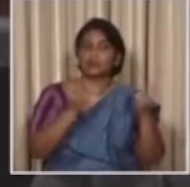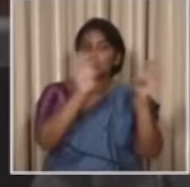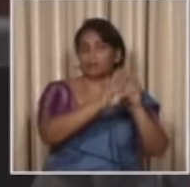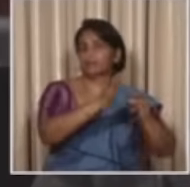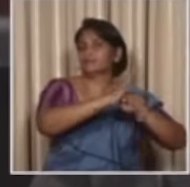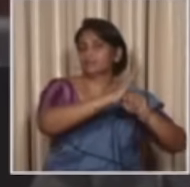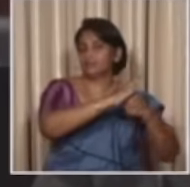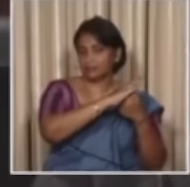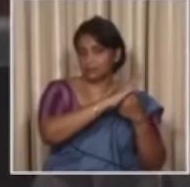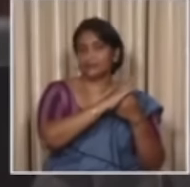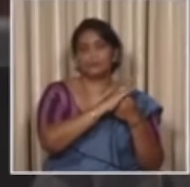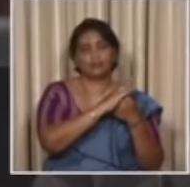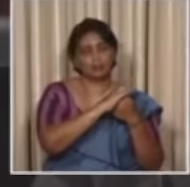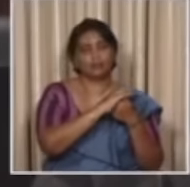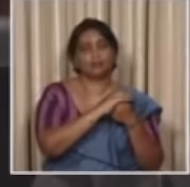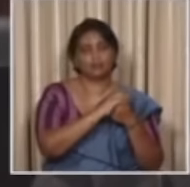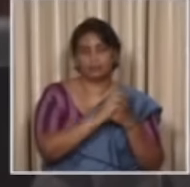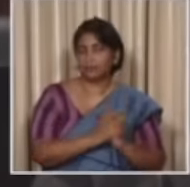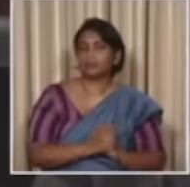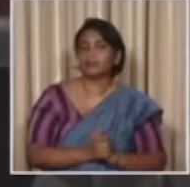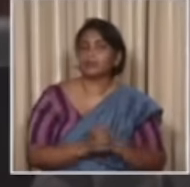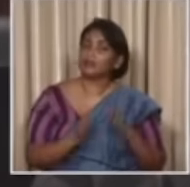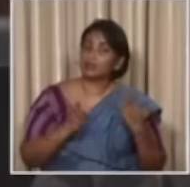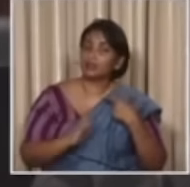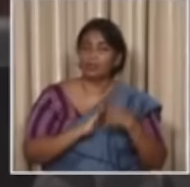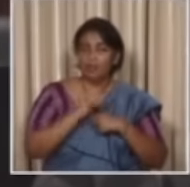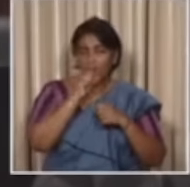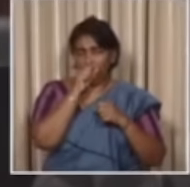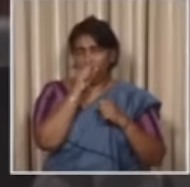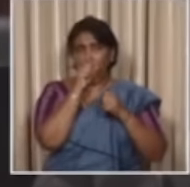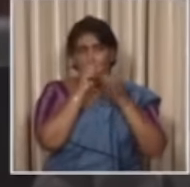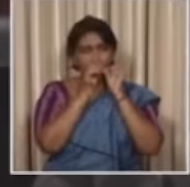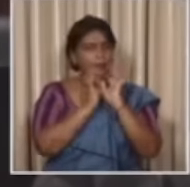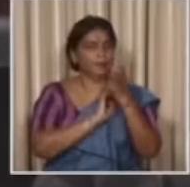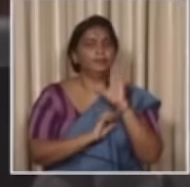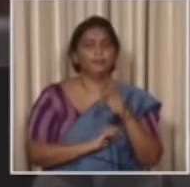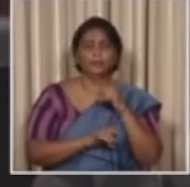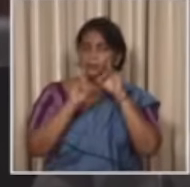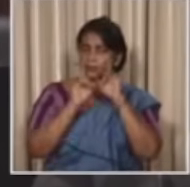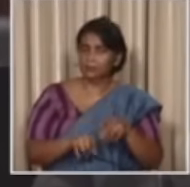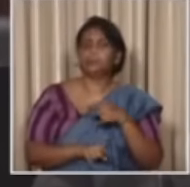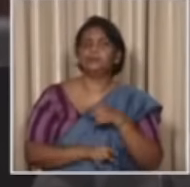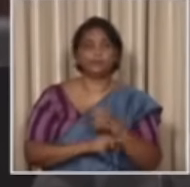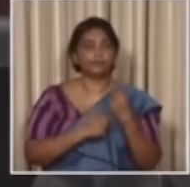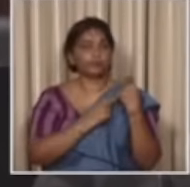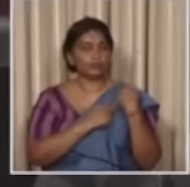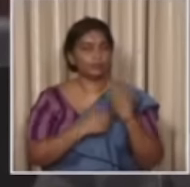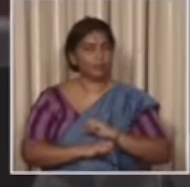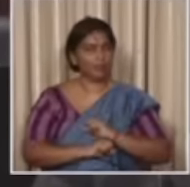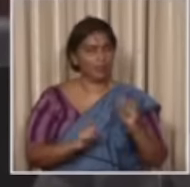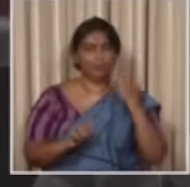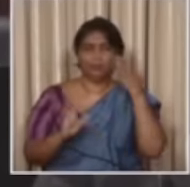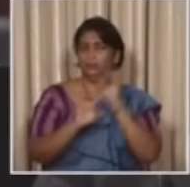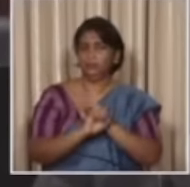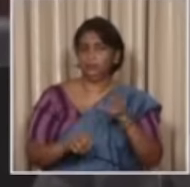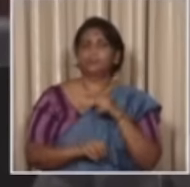දාලා ඉබි අතුරු දාලා තියන්න තීරණය කළා. එහෙම නැත්නම් රට මේ වෙනුවිට ගිනි අරන්. ඉතින් මෙවැනි වගකීම් විරහිත ප්‍රකාශ